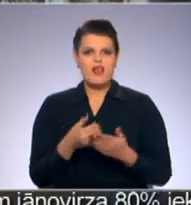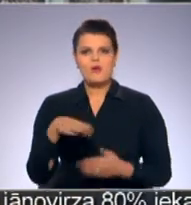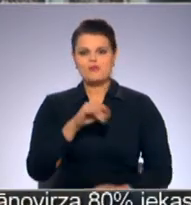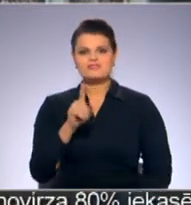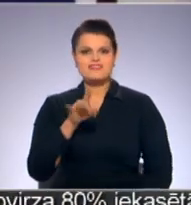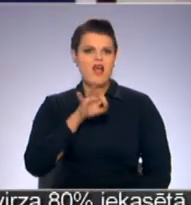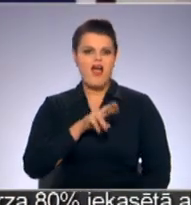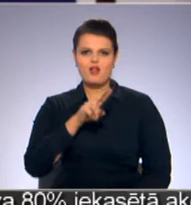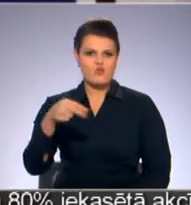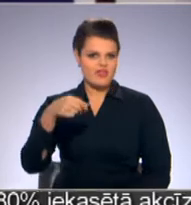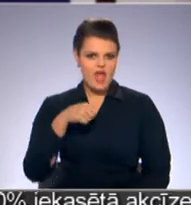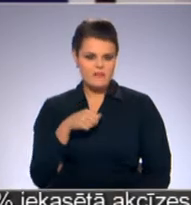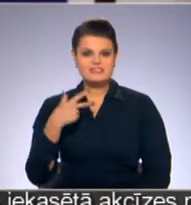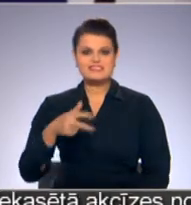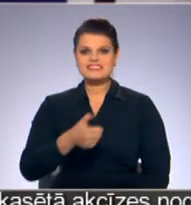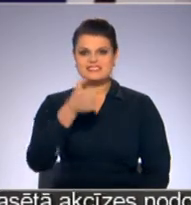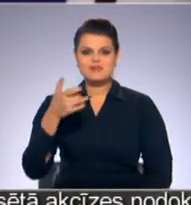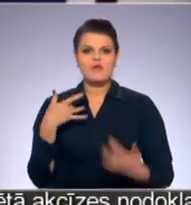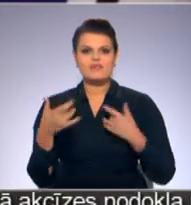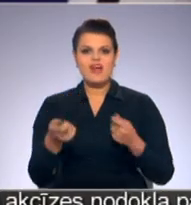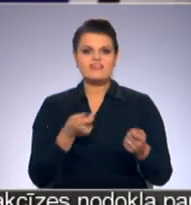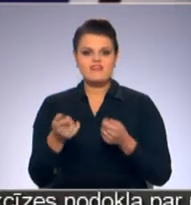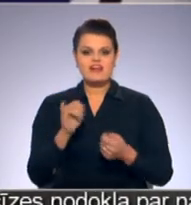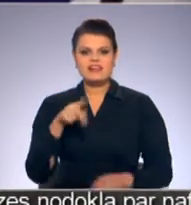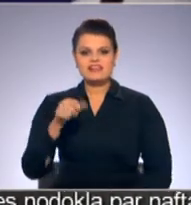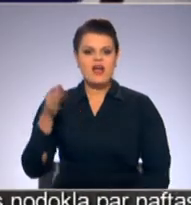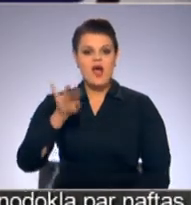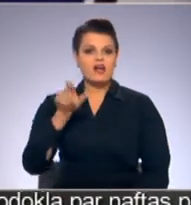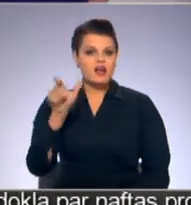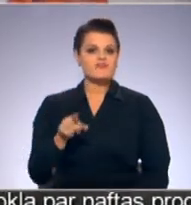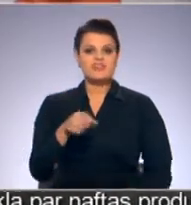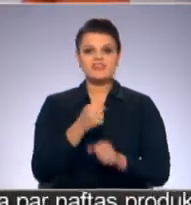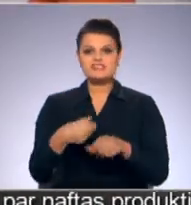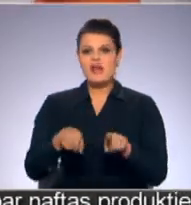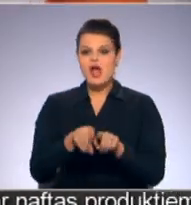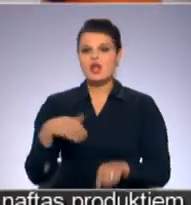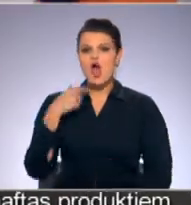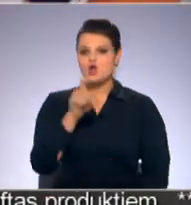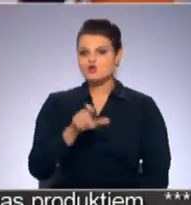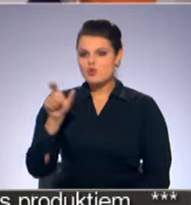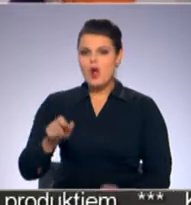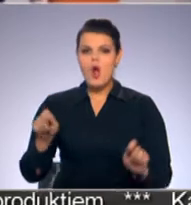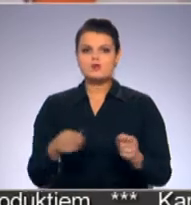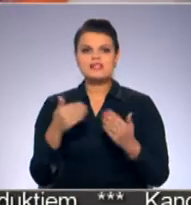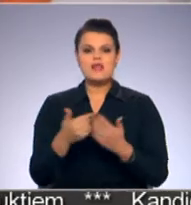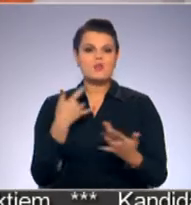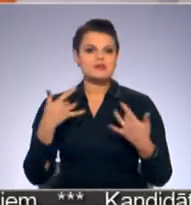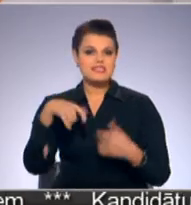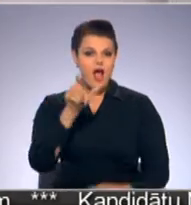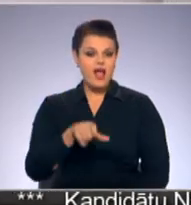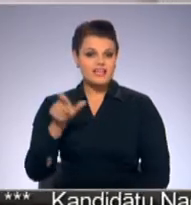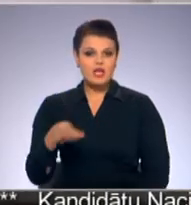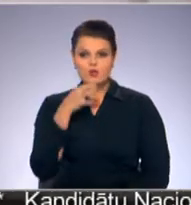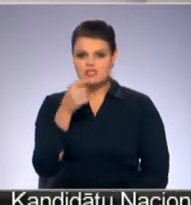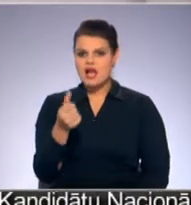mūsu alga nemaksā. Nu jau 30 gadus teātri vada Inta Kalniņa. Viņa strādā arī ar skolēniem, audzina jaunos aktiešus, lai gan atzīst,